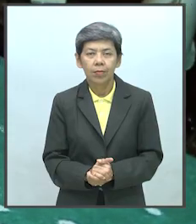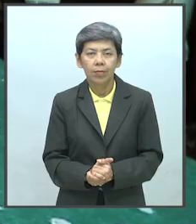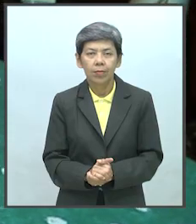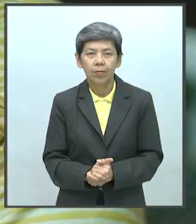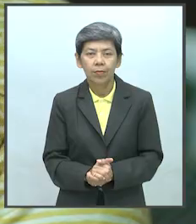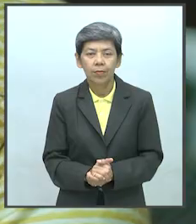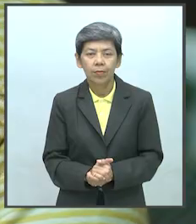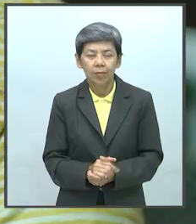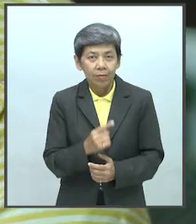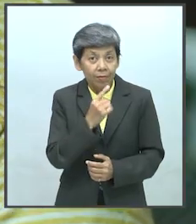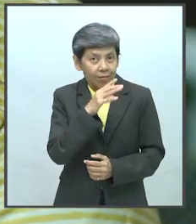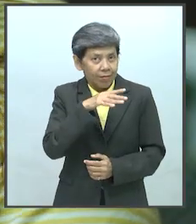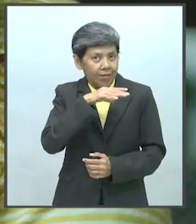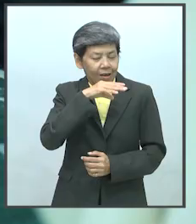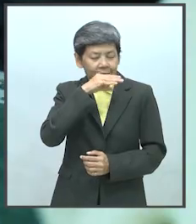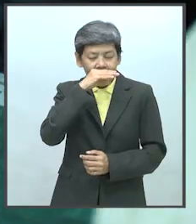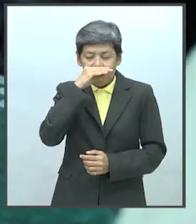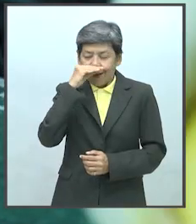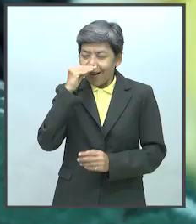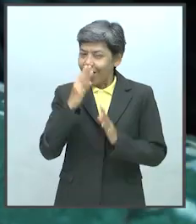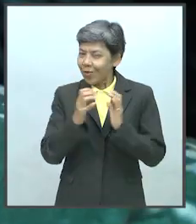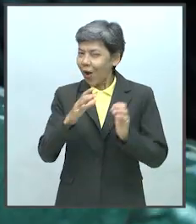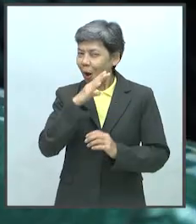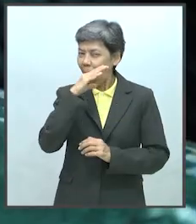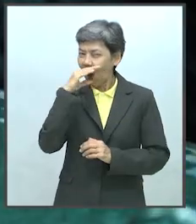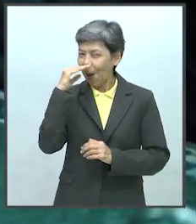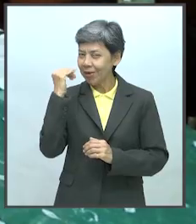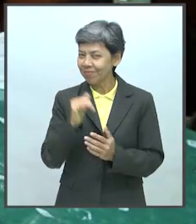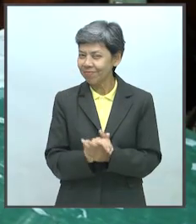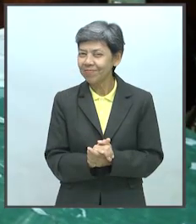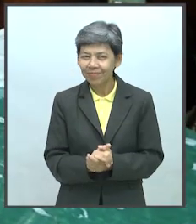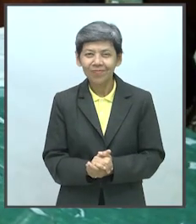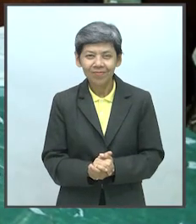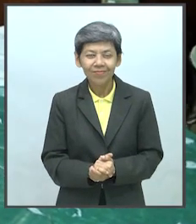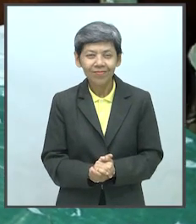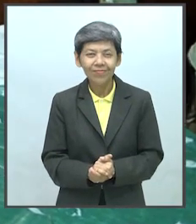กลิ่นทุเรียนหอมชื่นใจค่ะ เห็นผู้หญิงชอบทานใส่ให้อีก